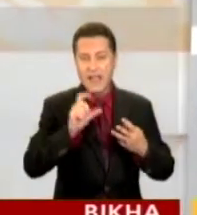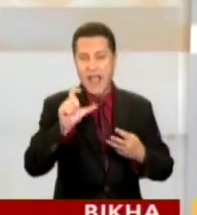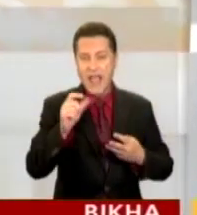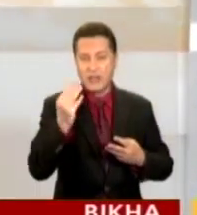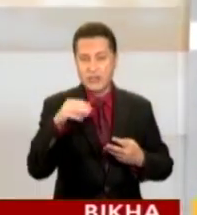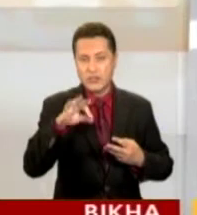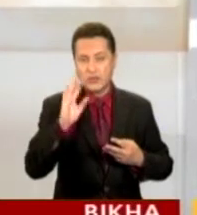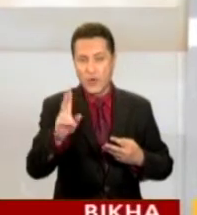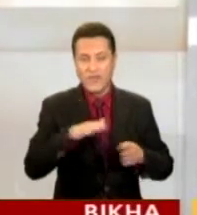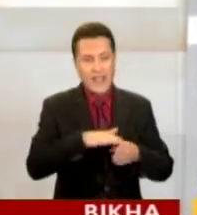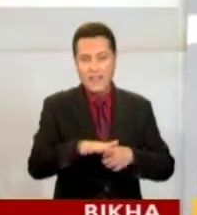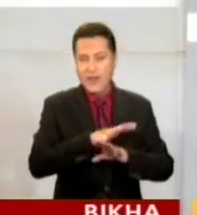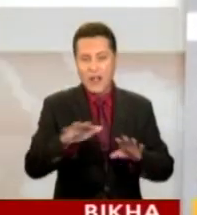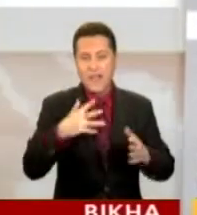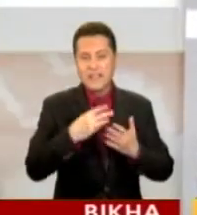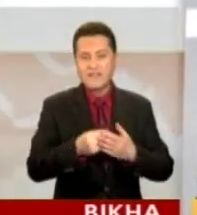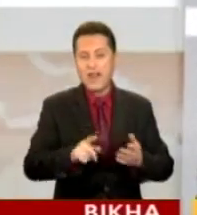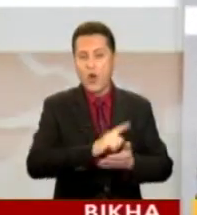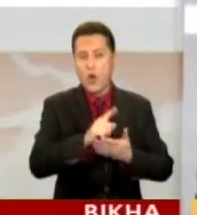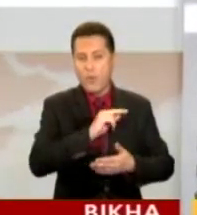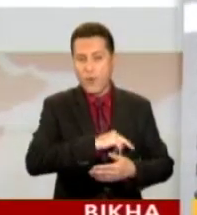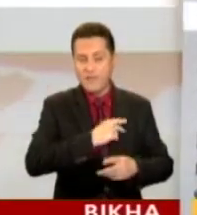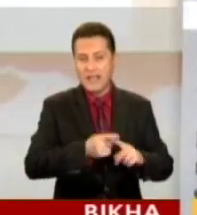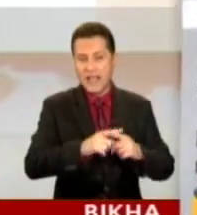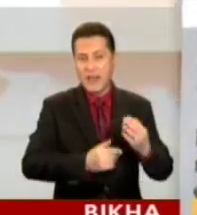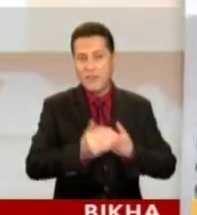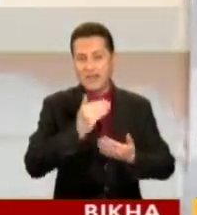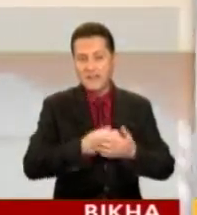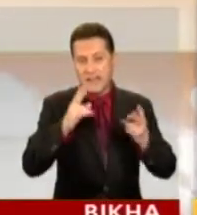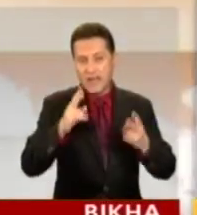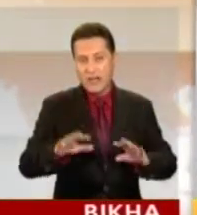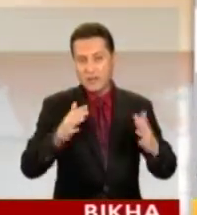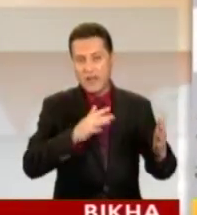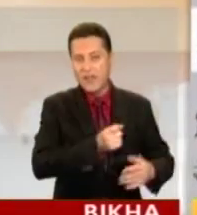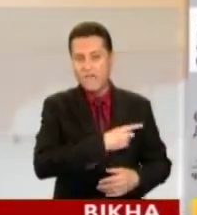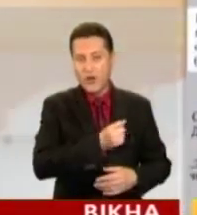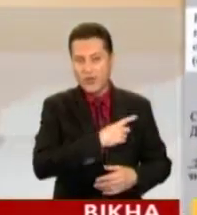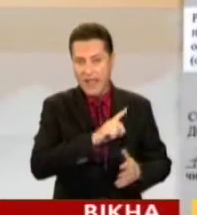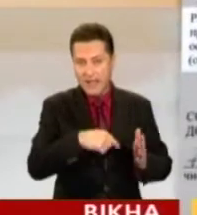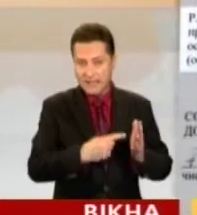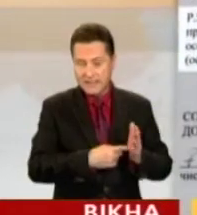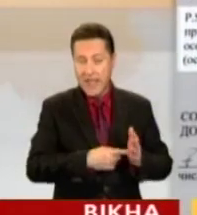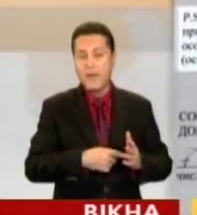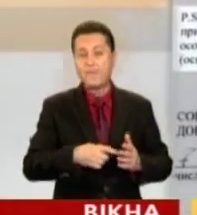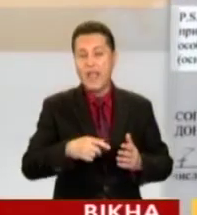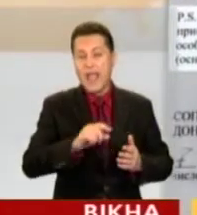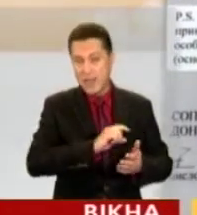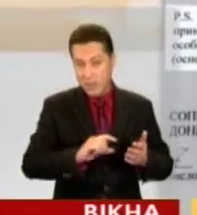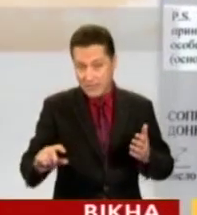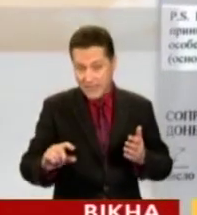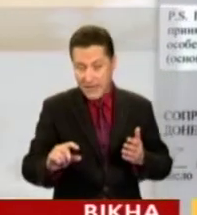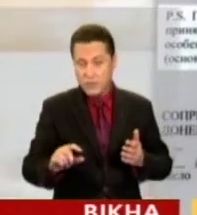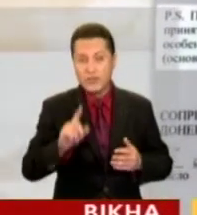за начебто невиконання своїх обов'язків, які призвели до трагічних подій у Одесі. Ну і у графі постскриптум тимчасову